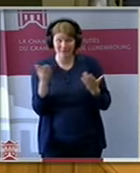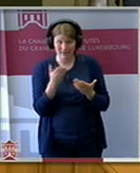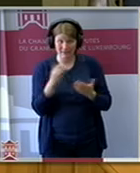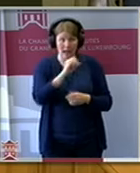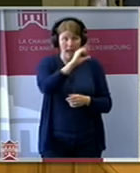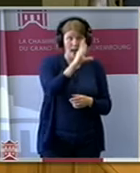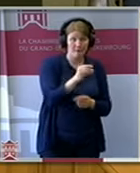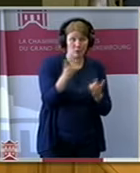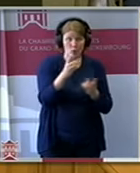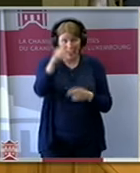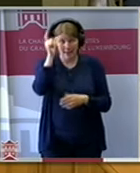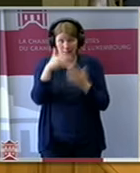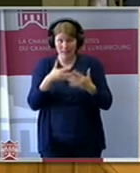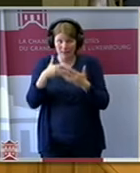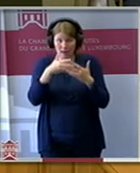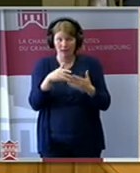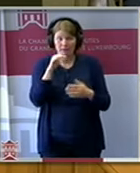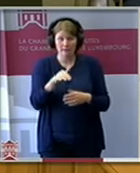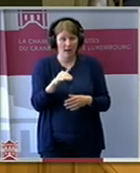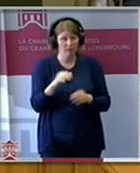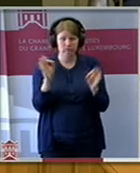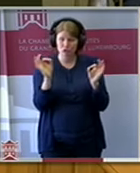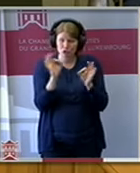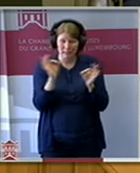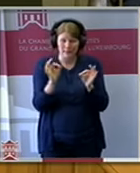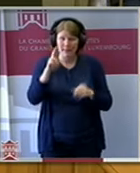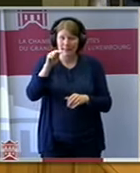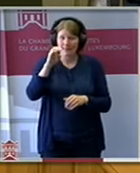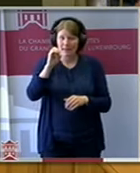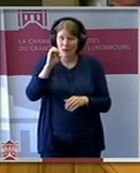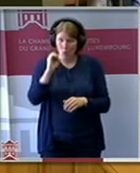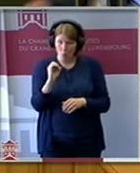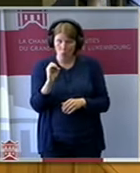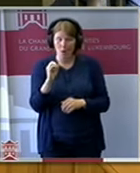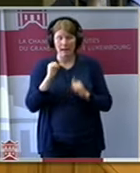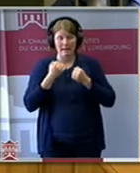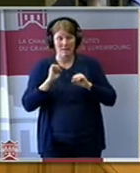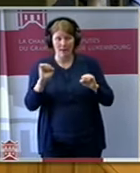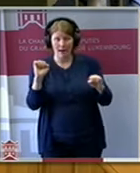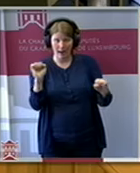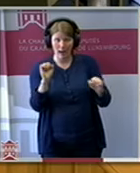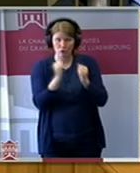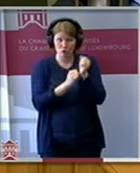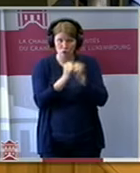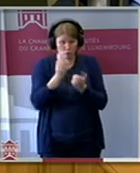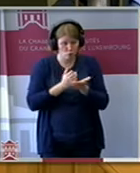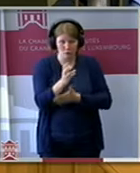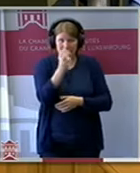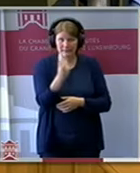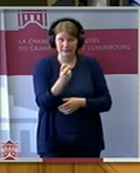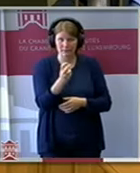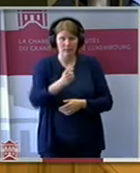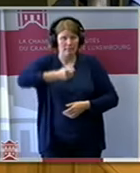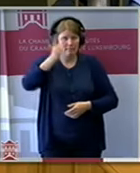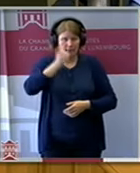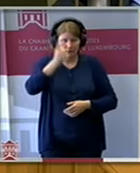oder Lateinamerika, drastisch neoliberal Strukturreformen müssen durchsetzen, ganz oft unter Militärdiktaturen. Aber ich schwätze von Staaten, die noch keine